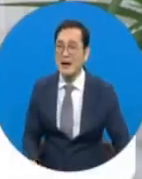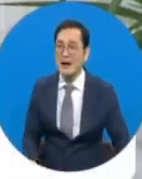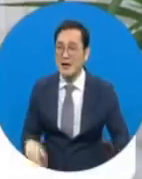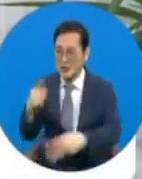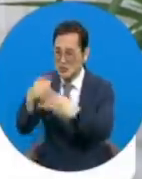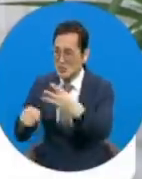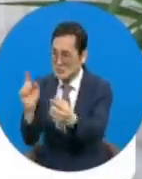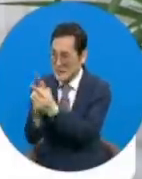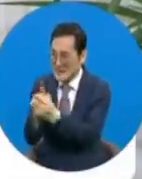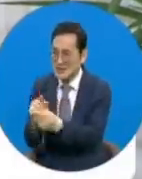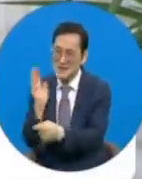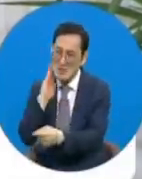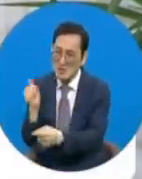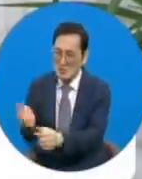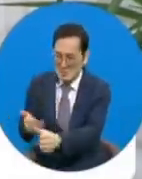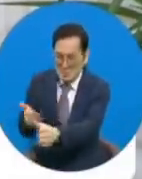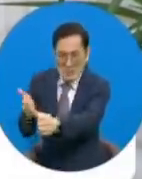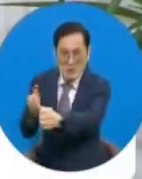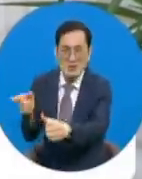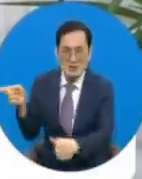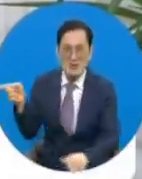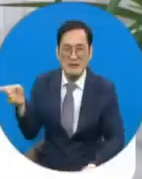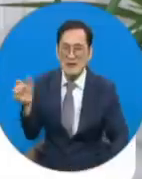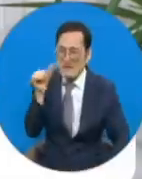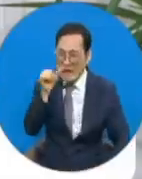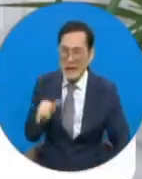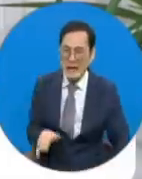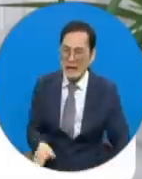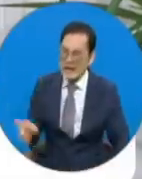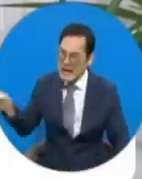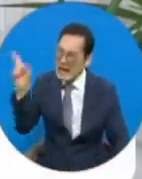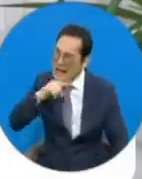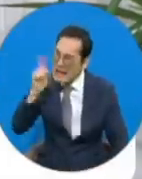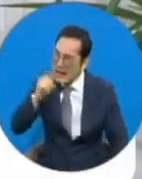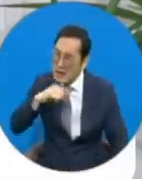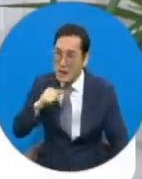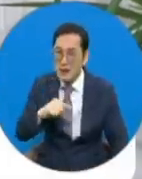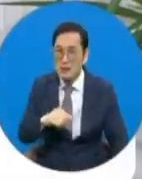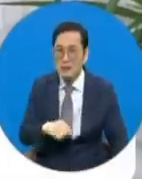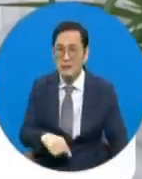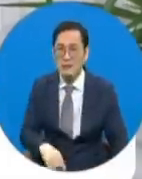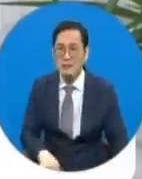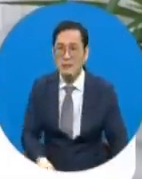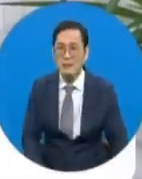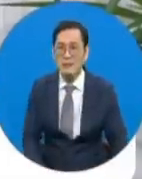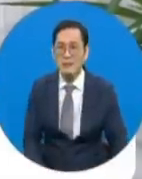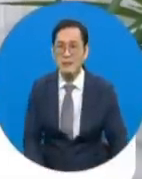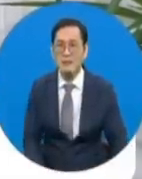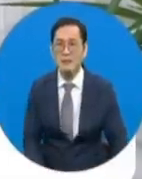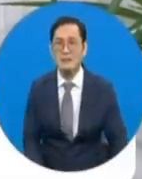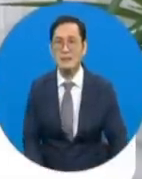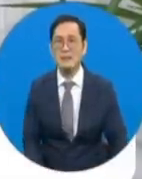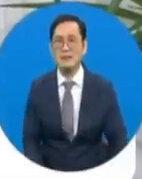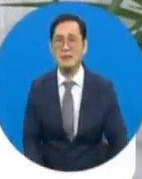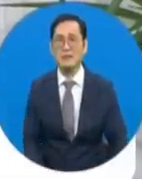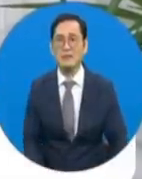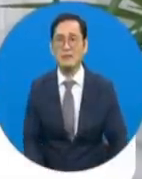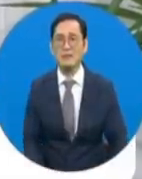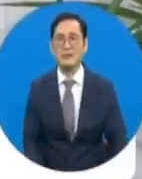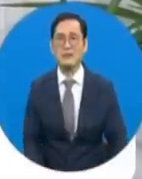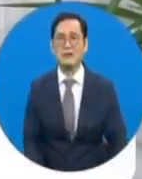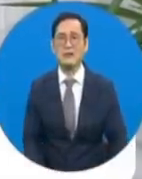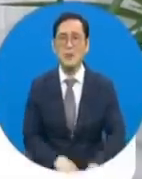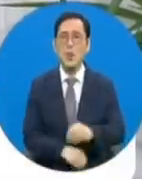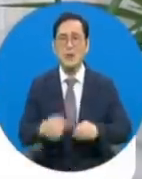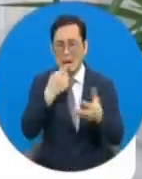나가라라고 부추겼다라고 이야기하는 이 반미 정서가 아까 이야기했던 민주당이 중국과 가깝다라는 프레임 속으로 우리가